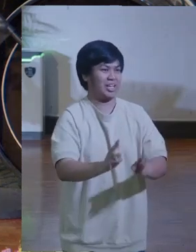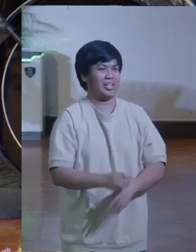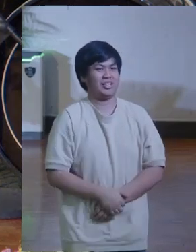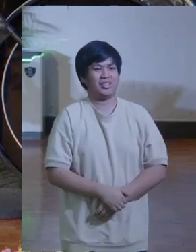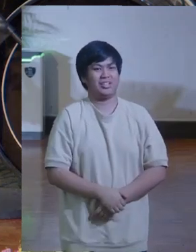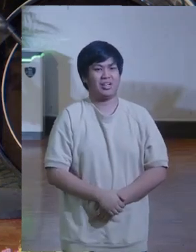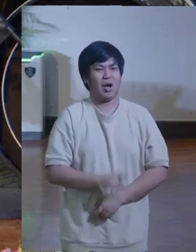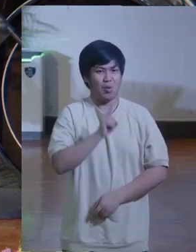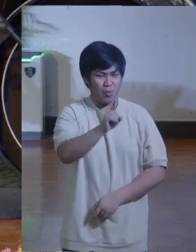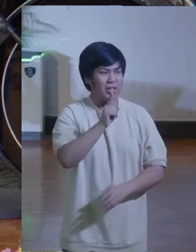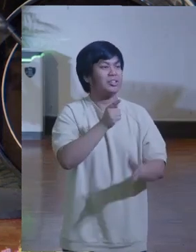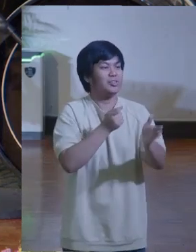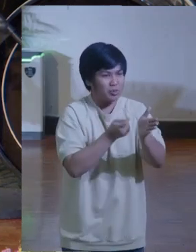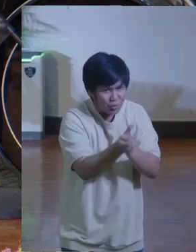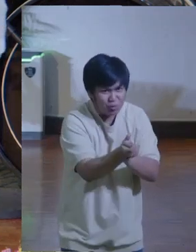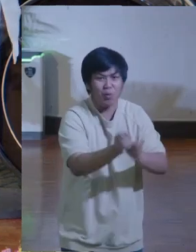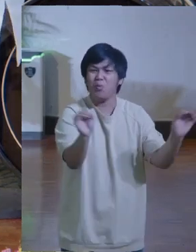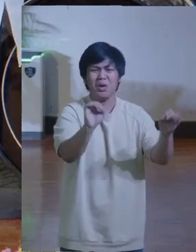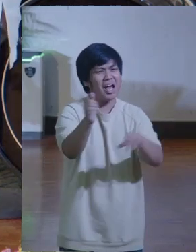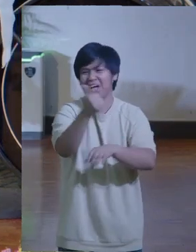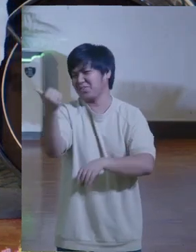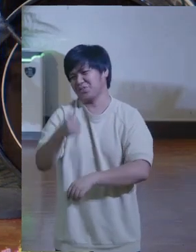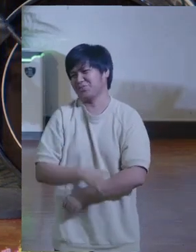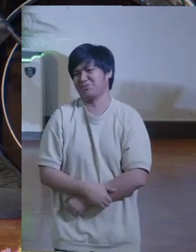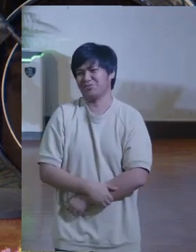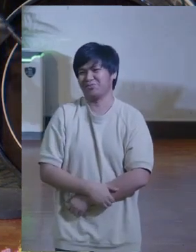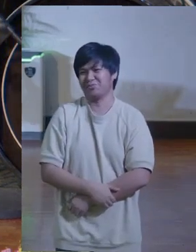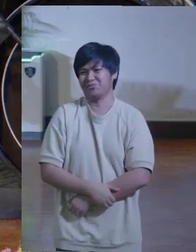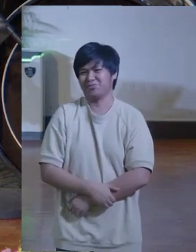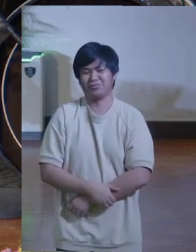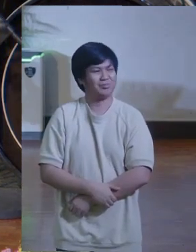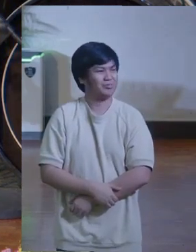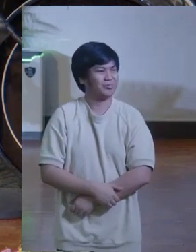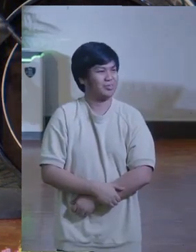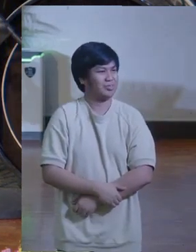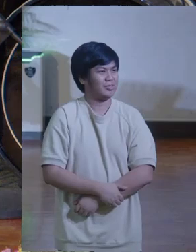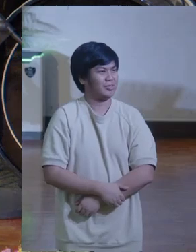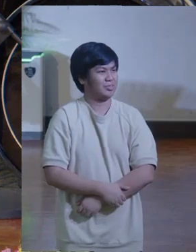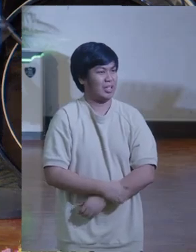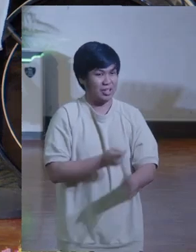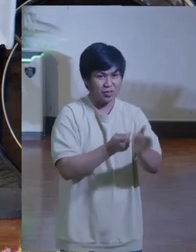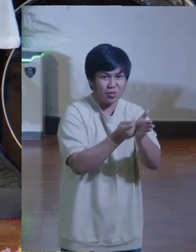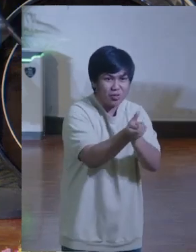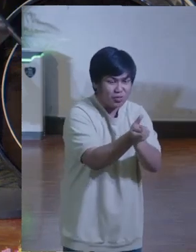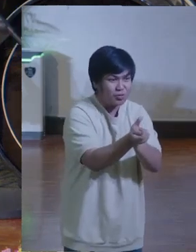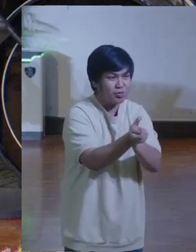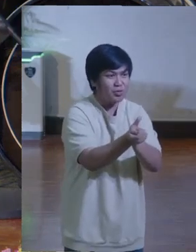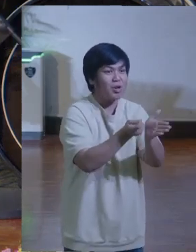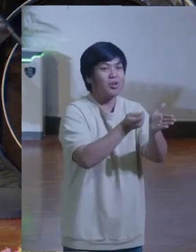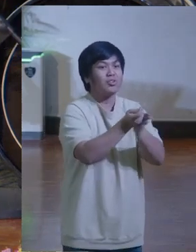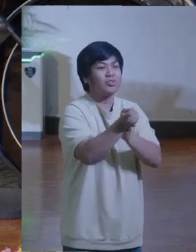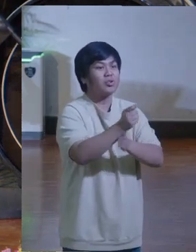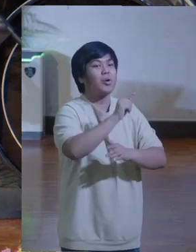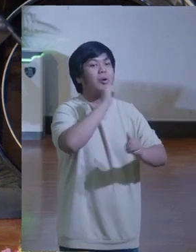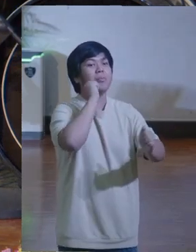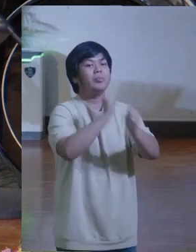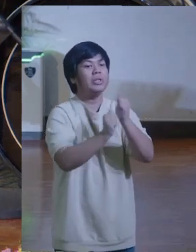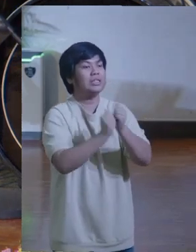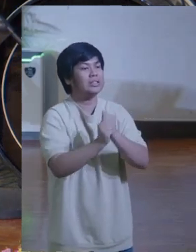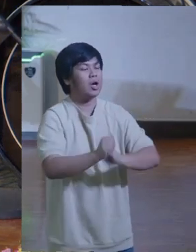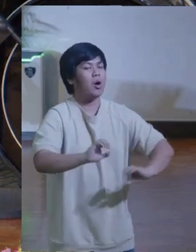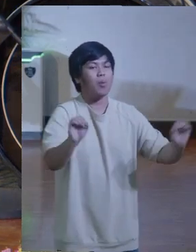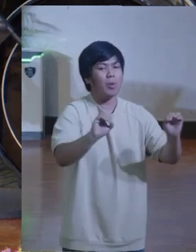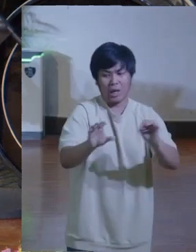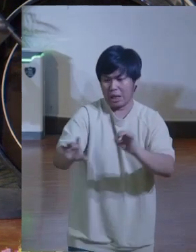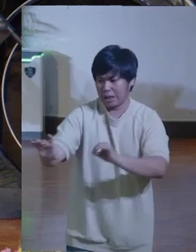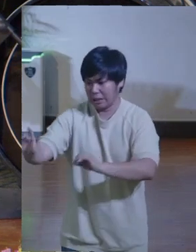truth. Walang ibang katotohanan. Ang truth, by definition, mga kapatid, ay exclusive.